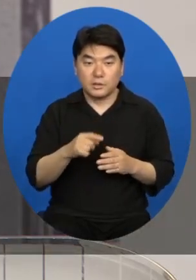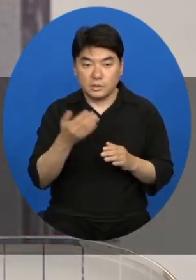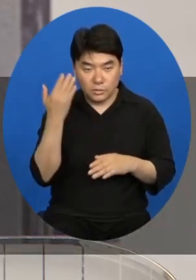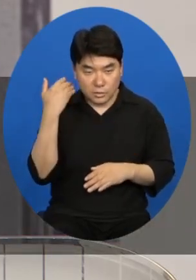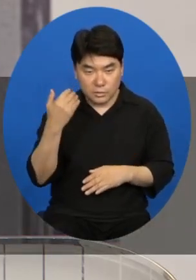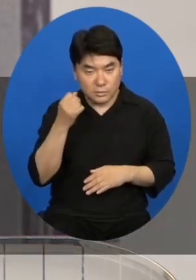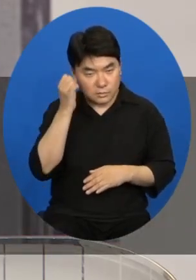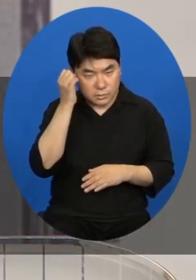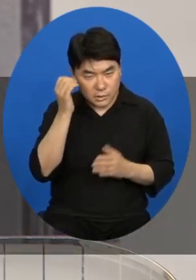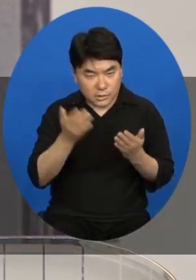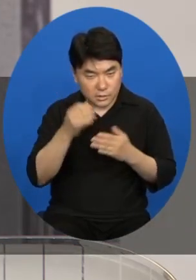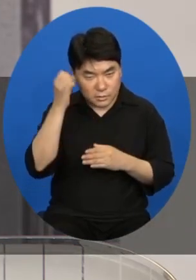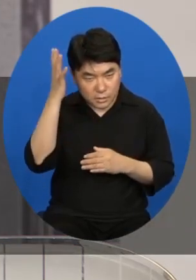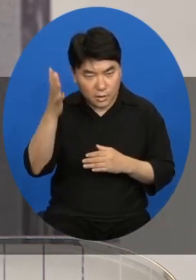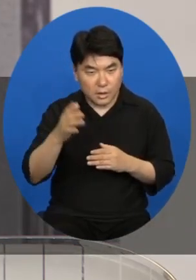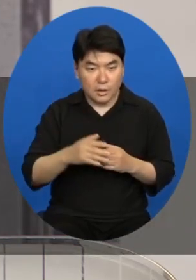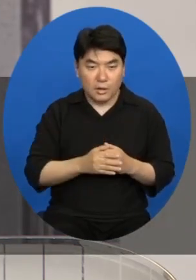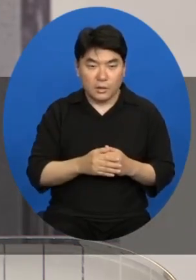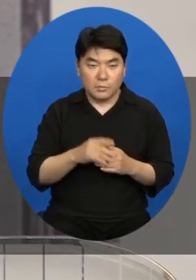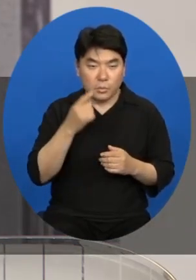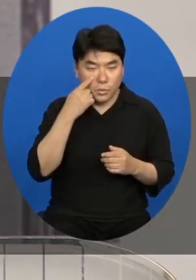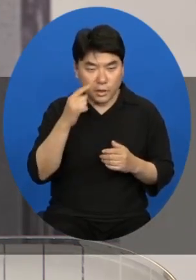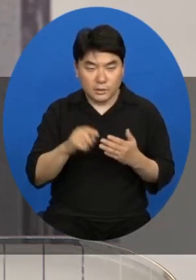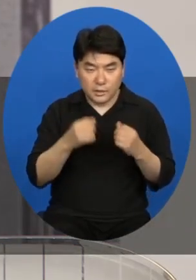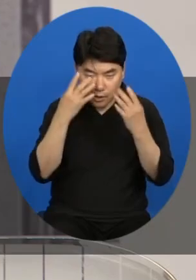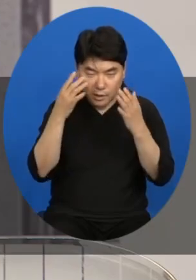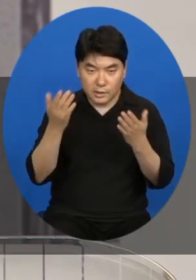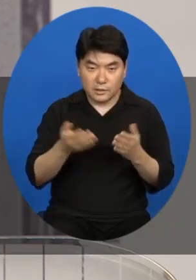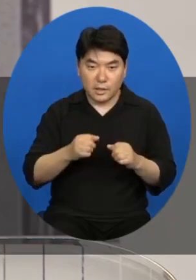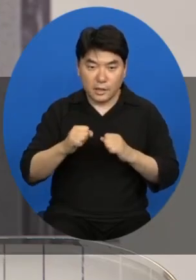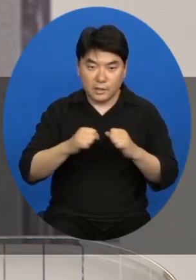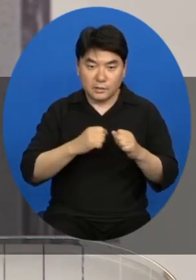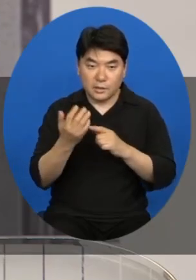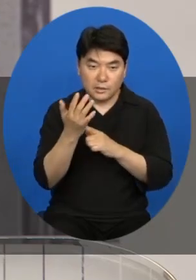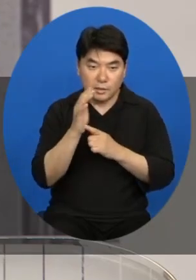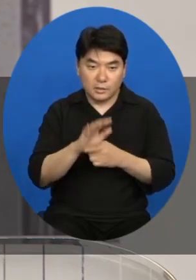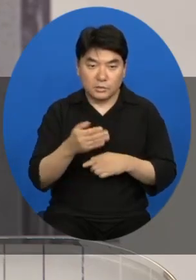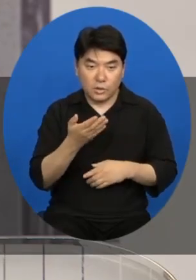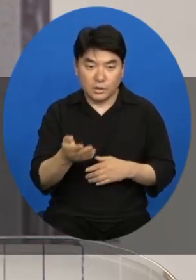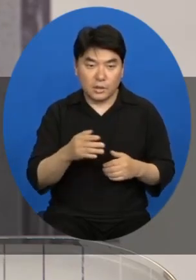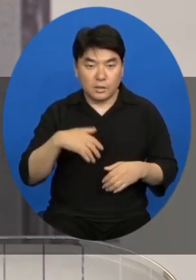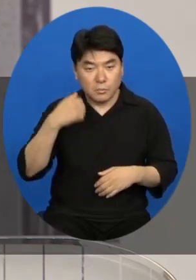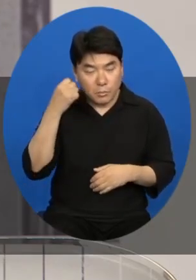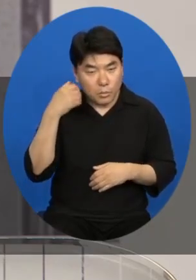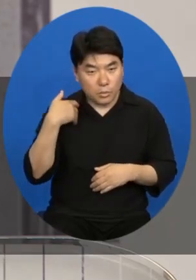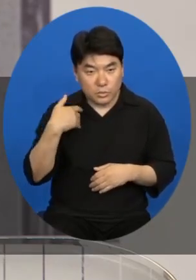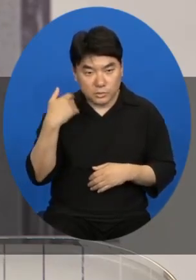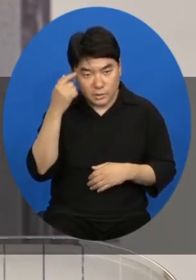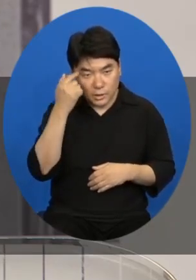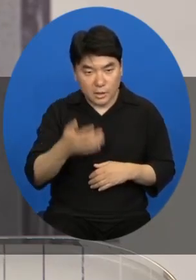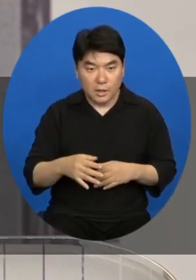말며 옛날 일을 생각하지 말아라. 보라 내가 새 일을 행하리니 이제 나타낼 것이라. 너희가 그것을 알지 못하느냐?